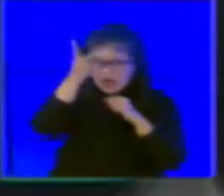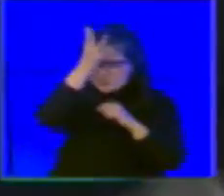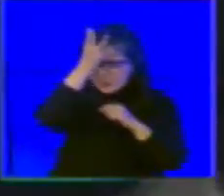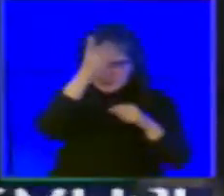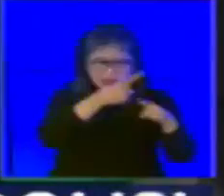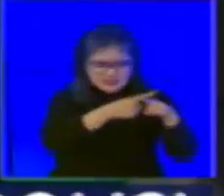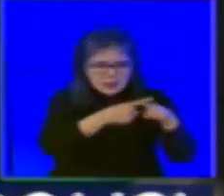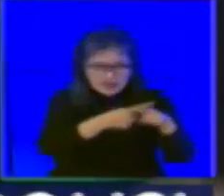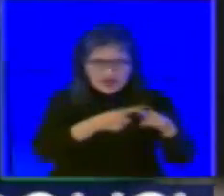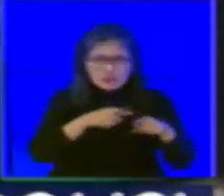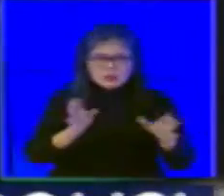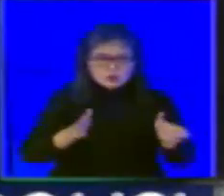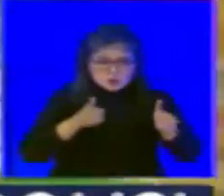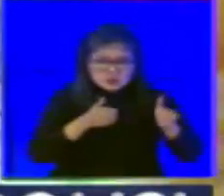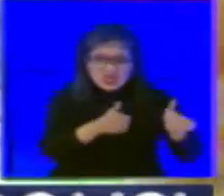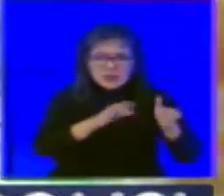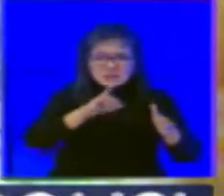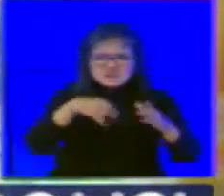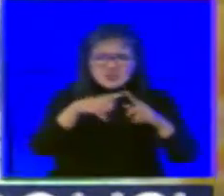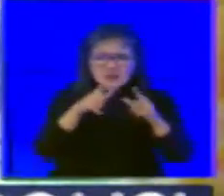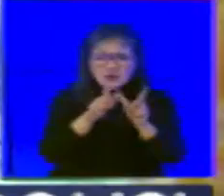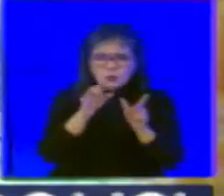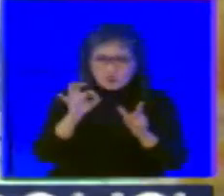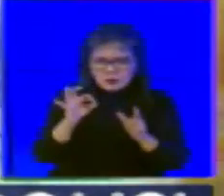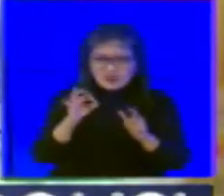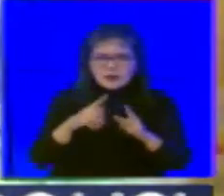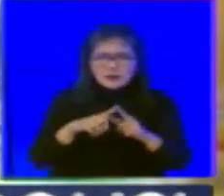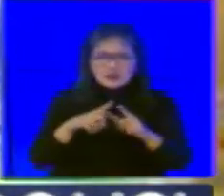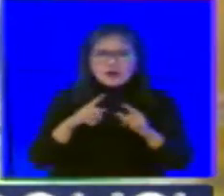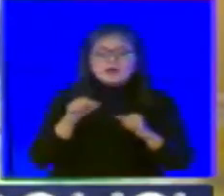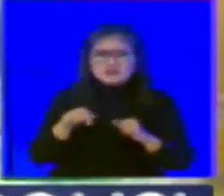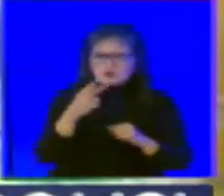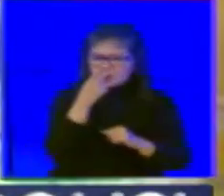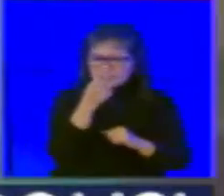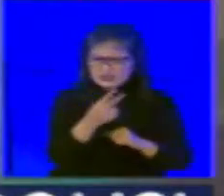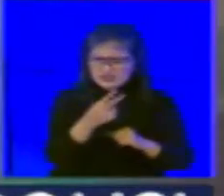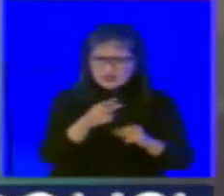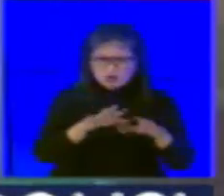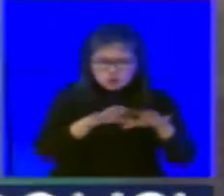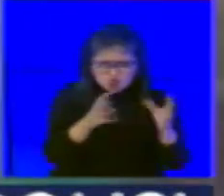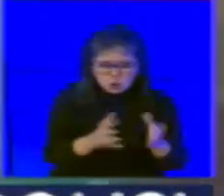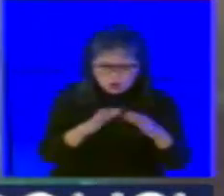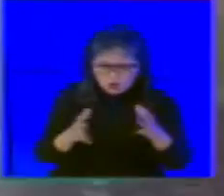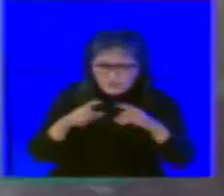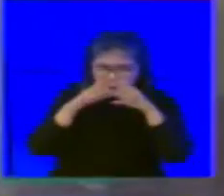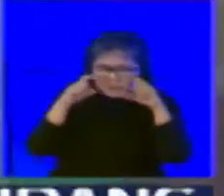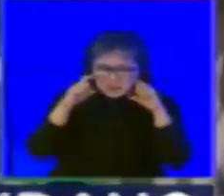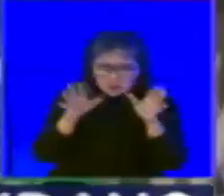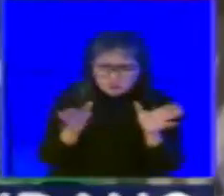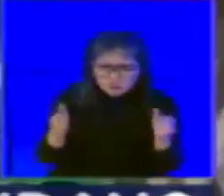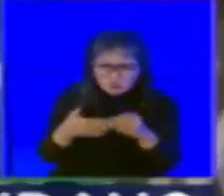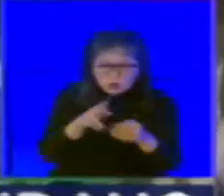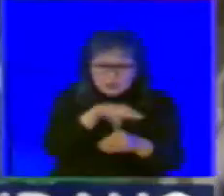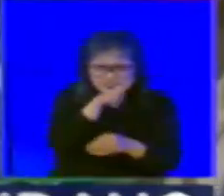Salah satunya di sepanjang Jalan Jawa. Polisi juga memeriksa stok masker di dalam gudang. Pemeriksaan berdasarkan